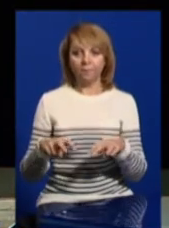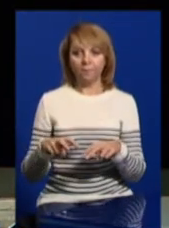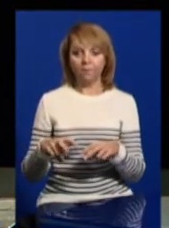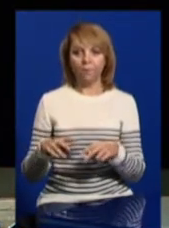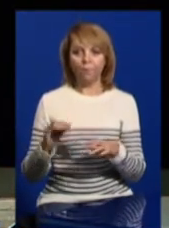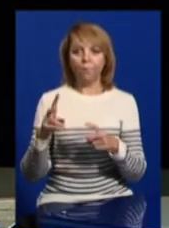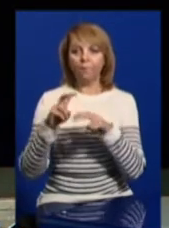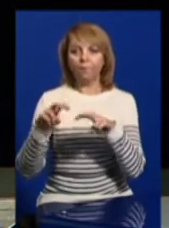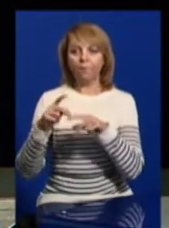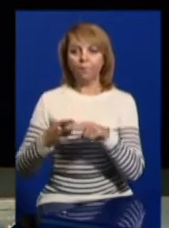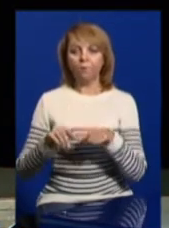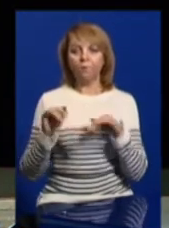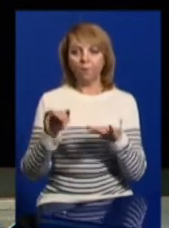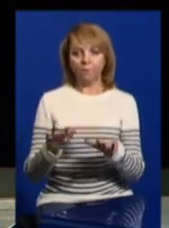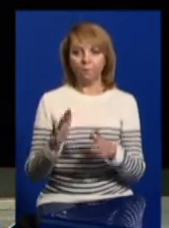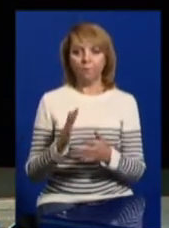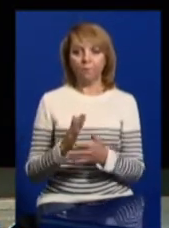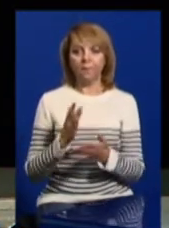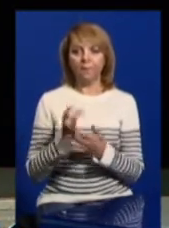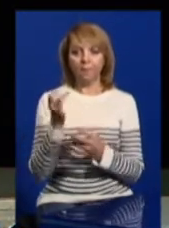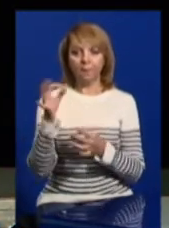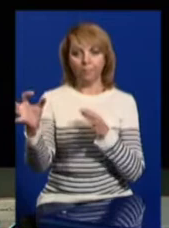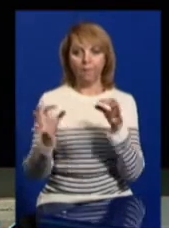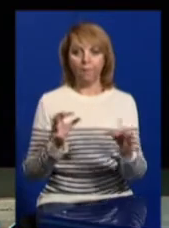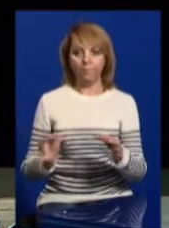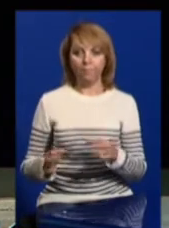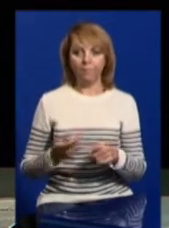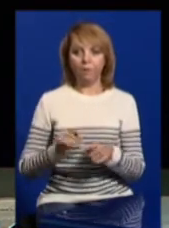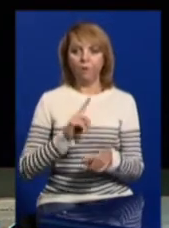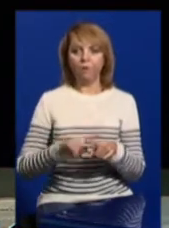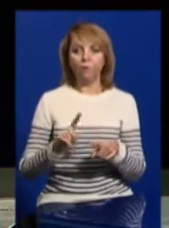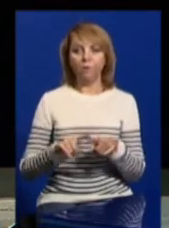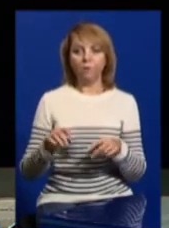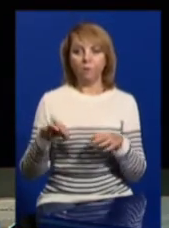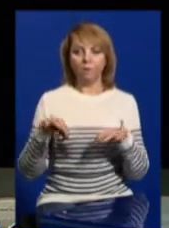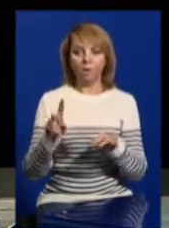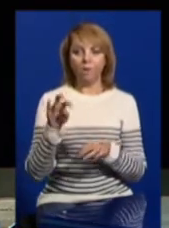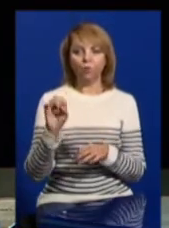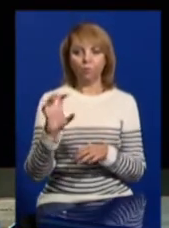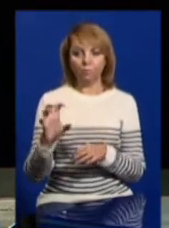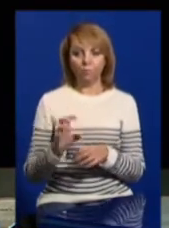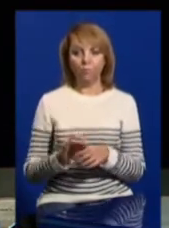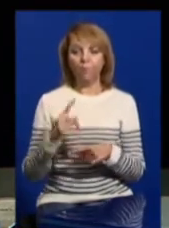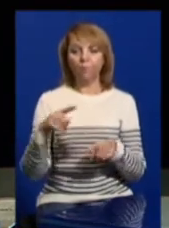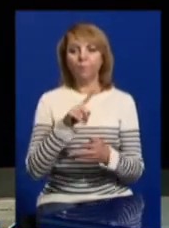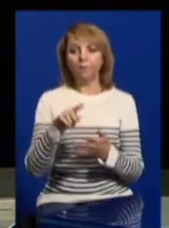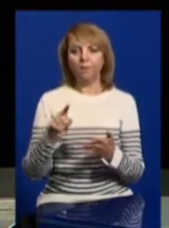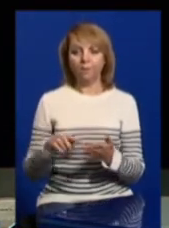в розслідуванні цієї справи є білі плями. Це і швидкість лексусу, і інші питання, які...